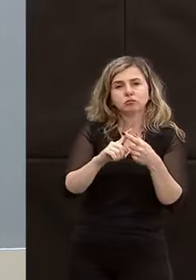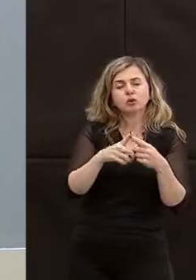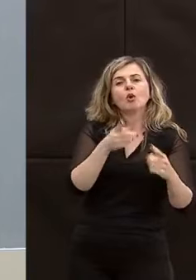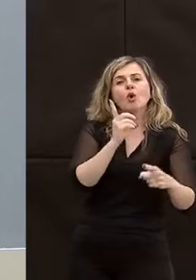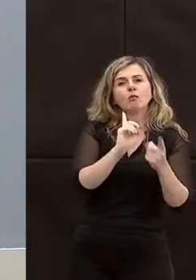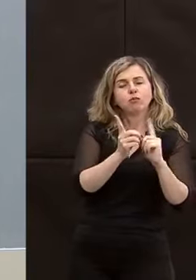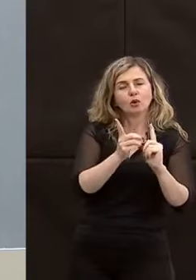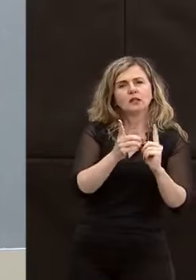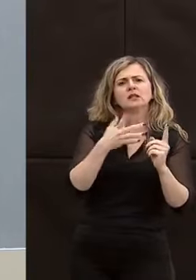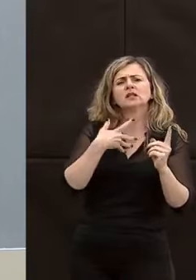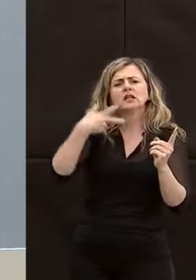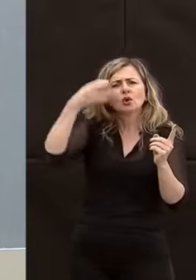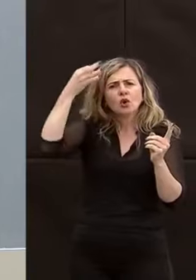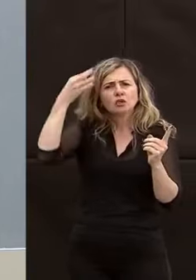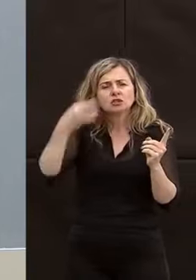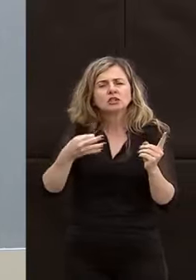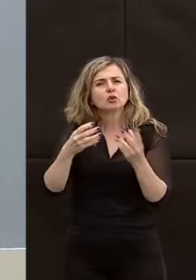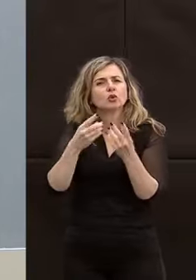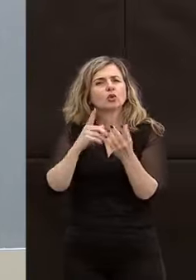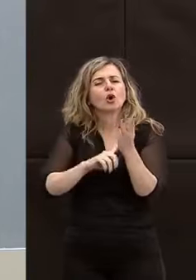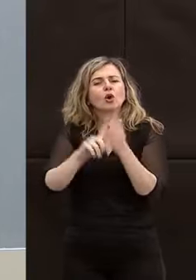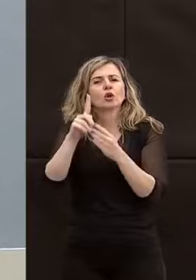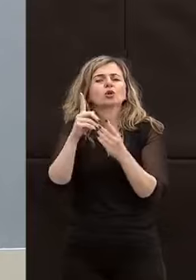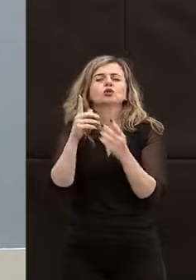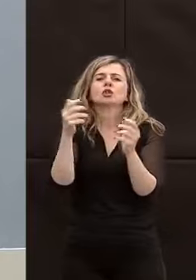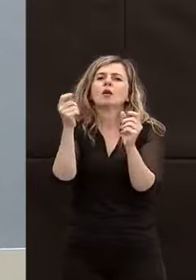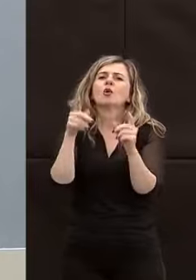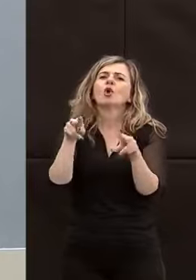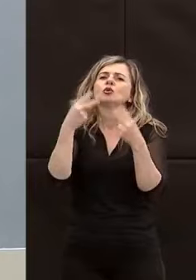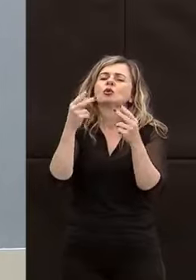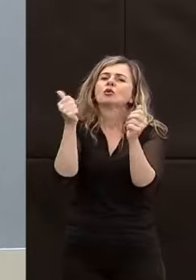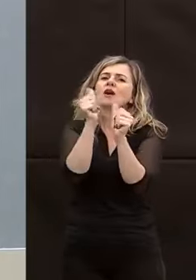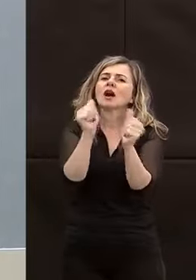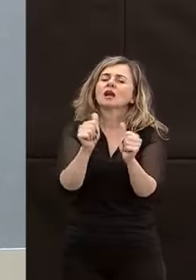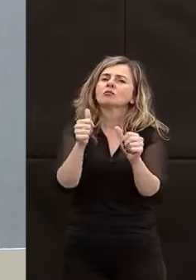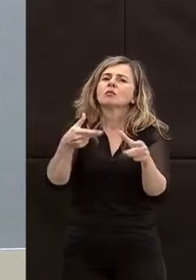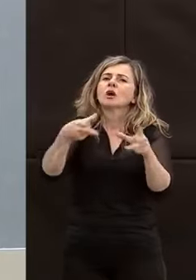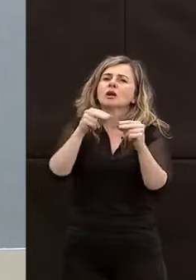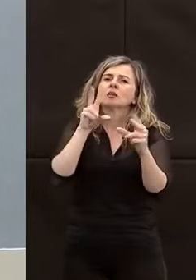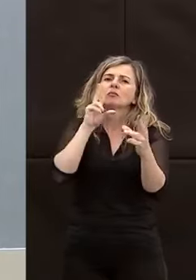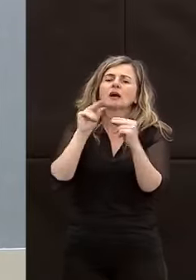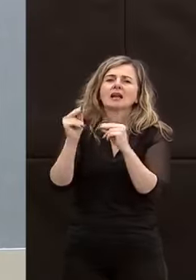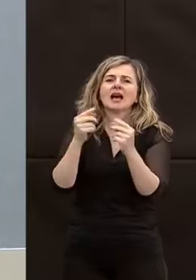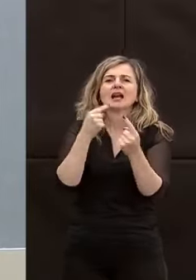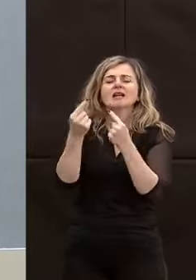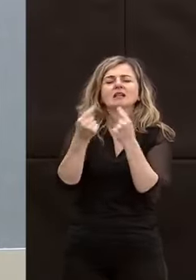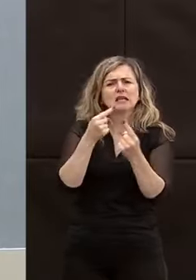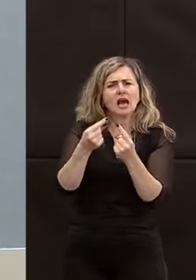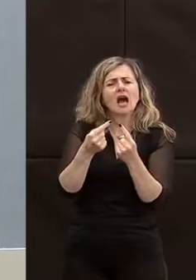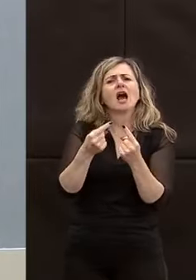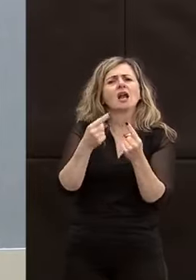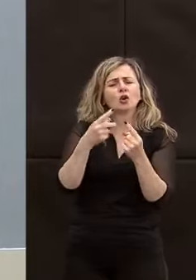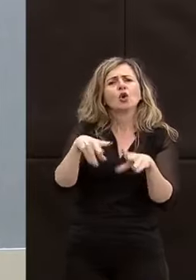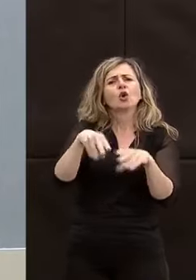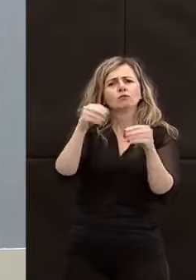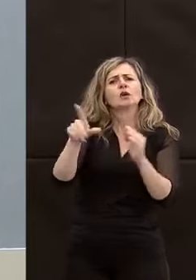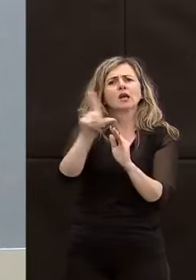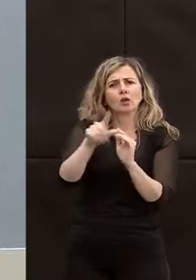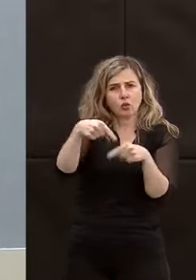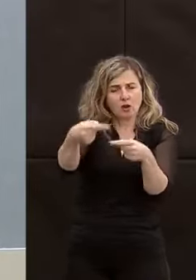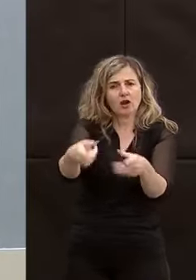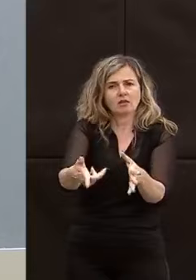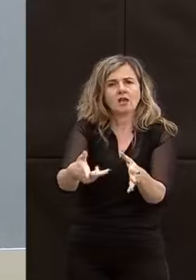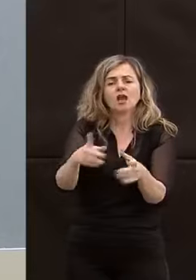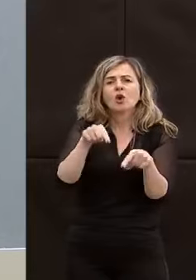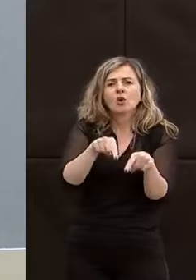il modo per riprendere un dialogo già da lunedì perché questo ce lo chiedono i trentini ce lo